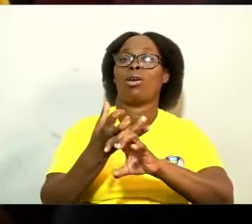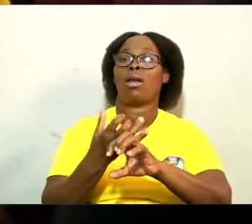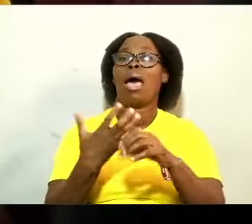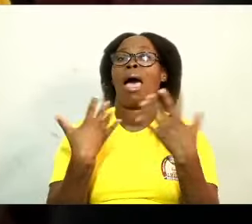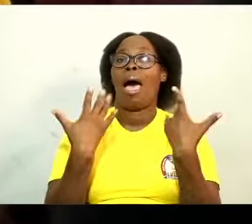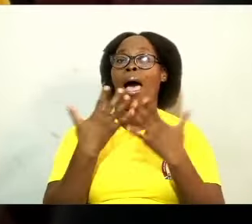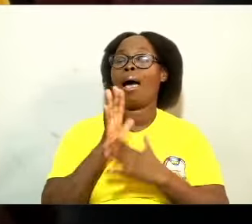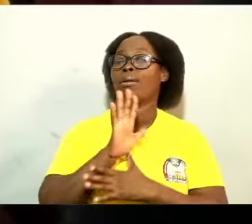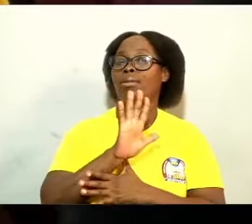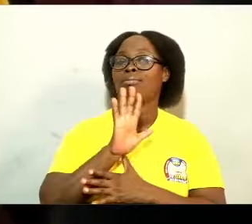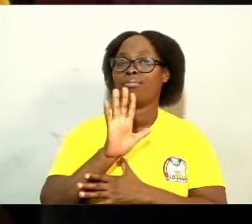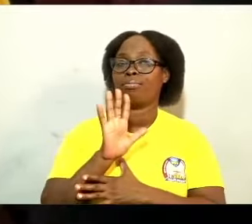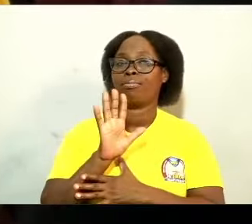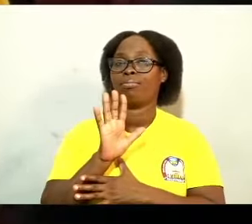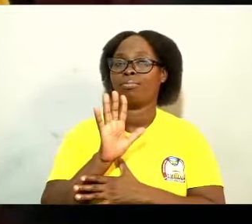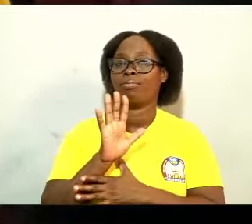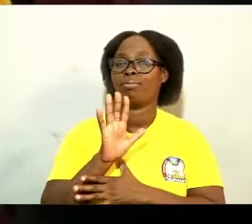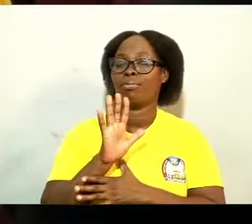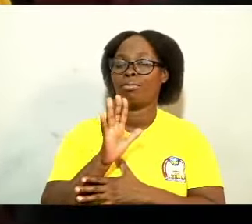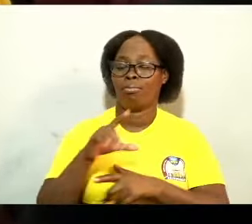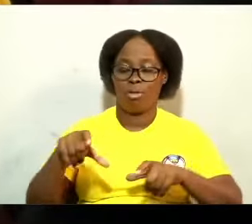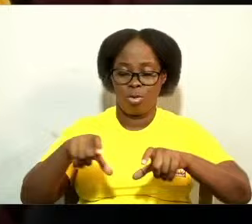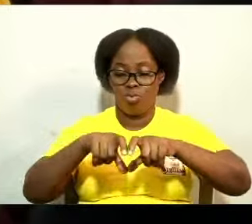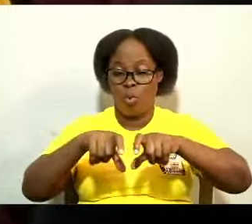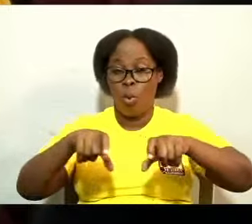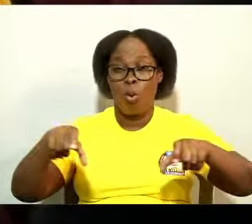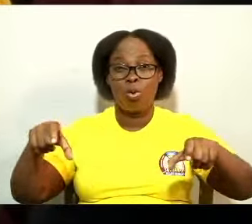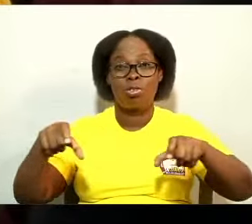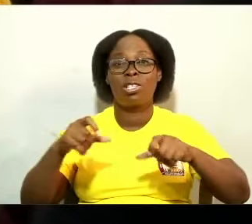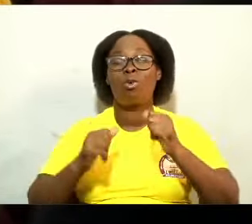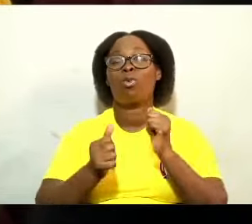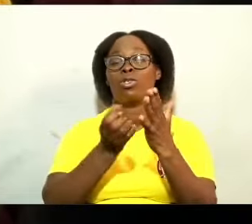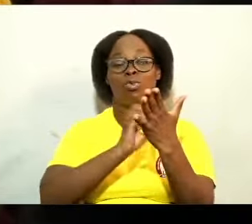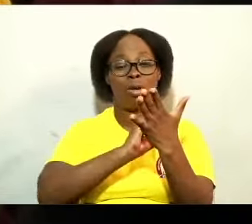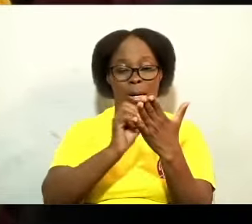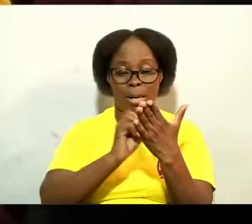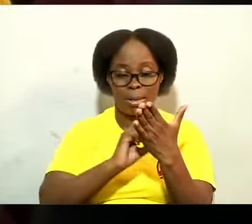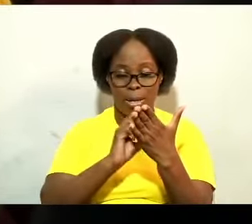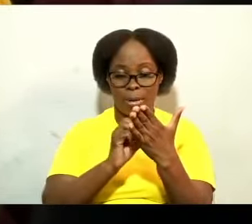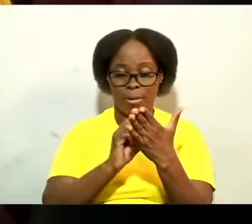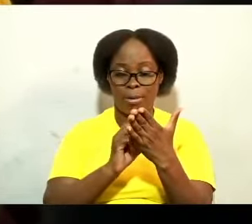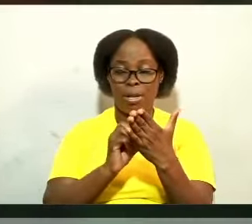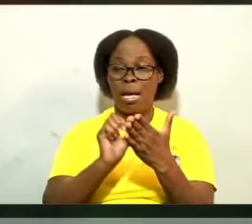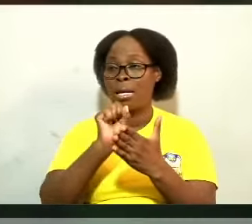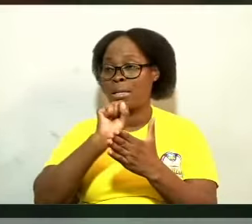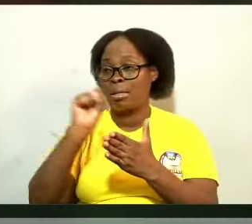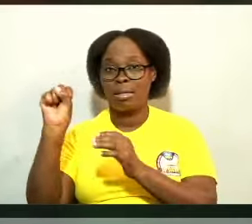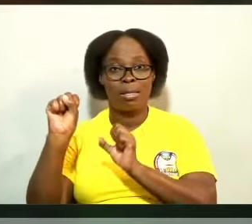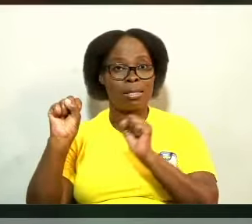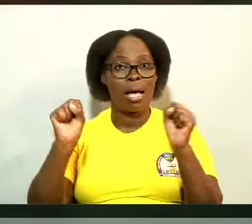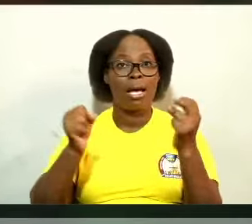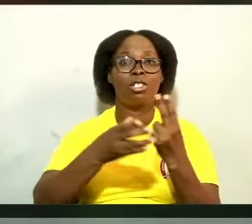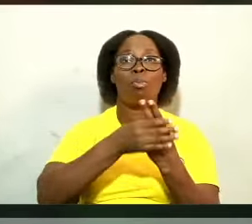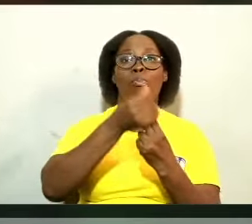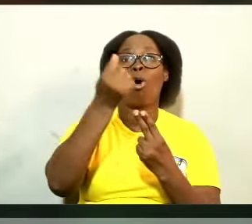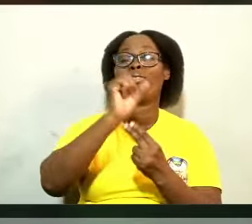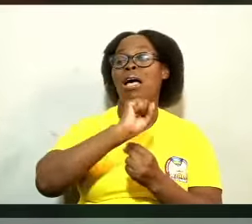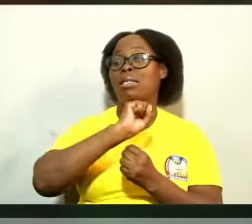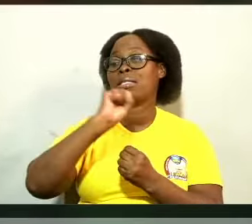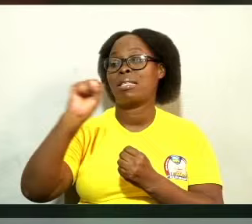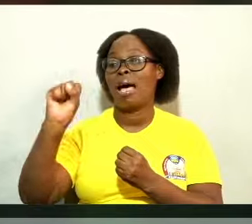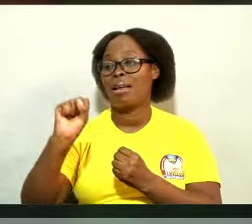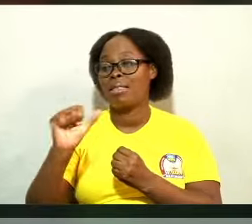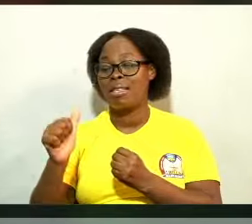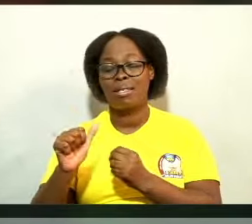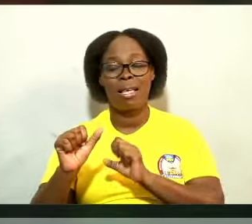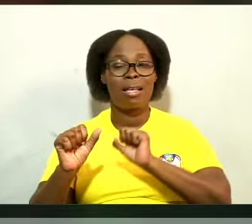mikononi mwake, mbao zilizoandikwa pande zote mbili, upande huu